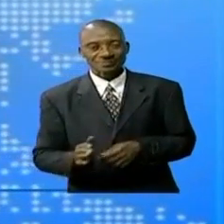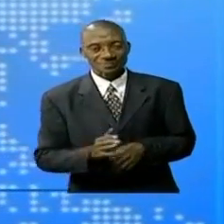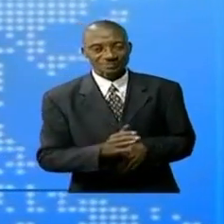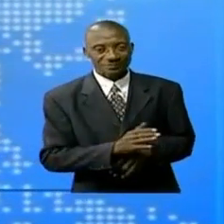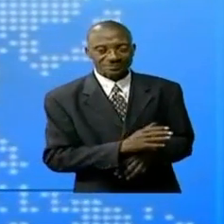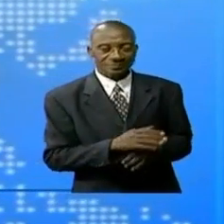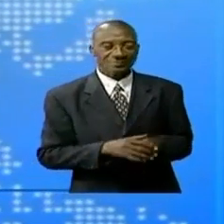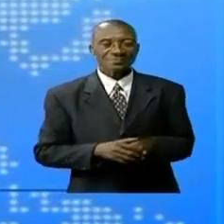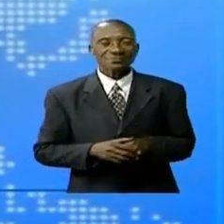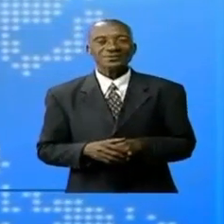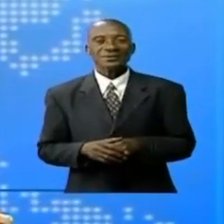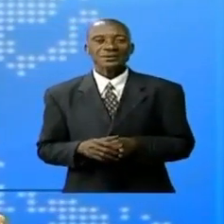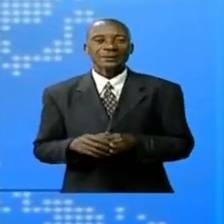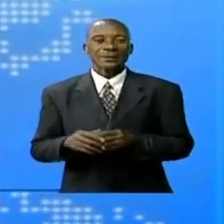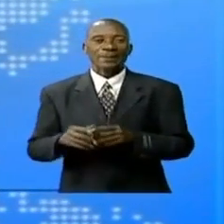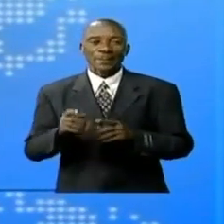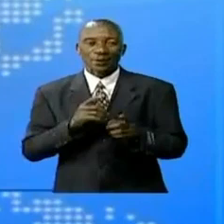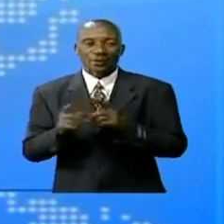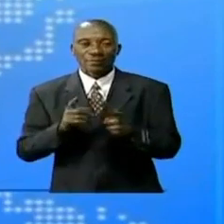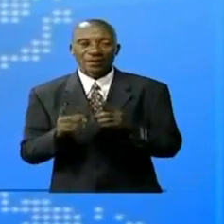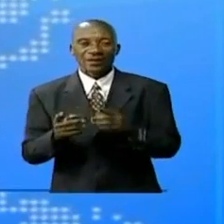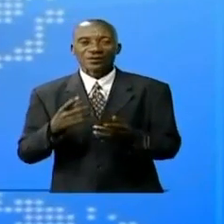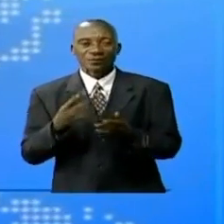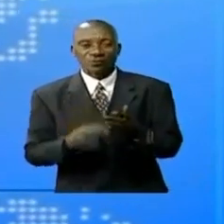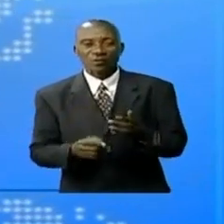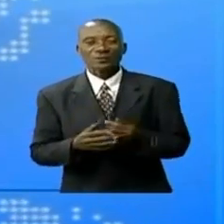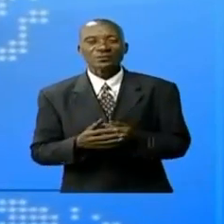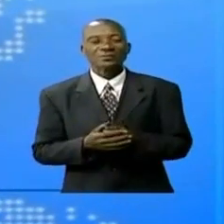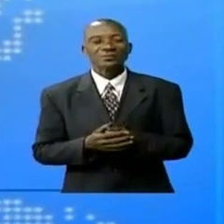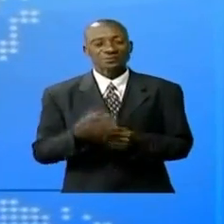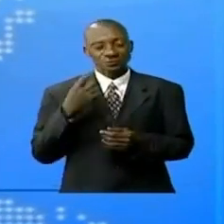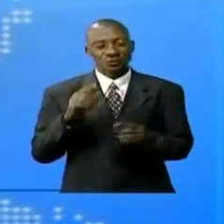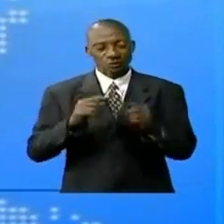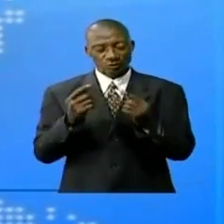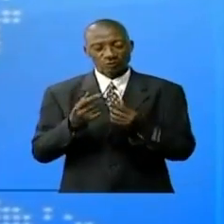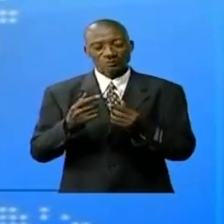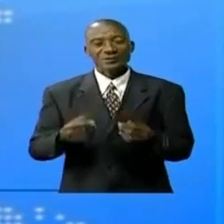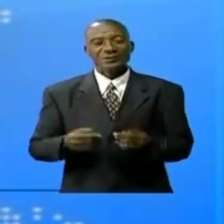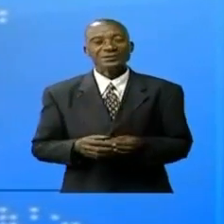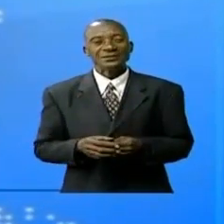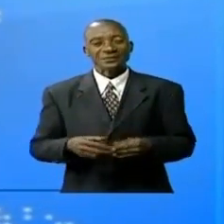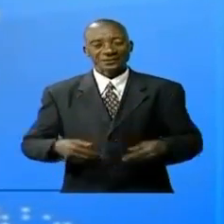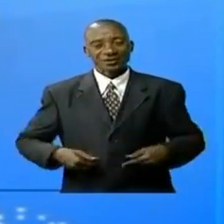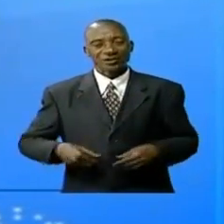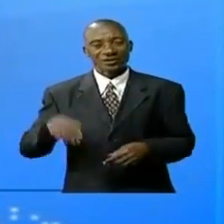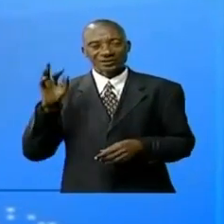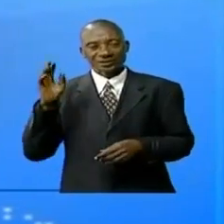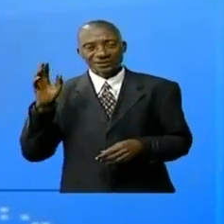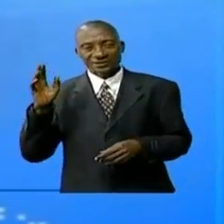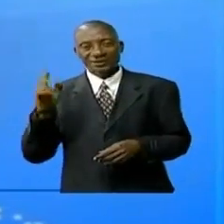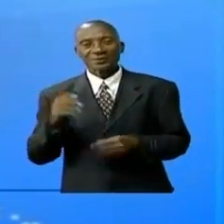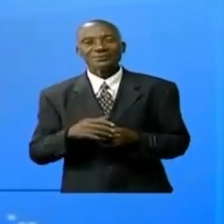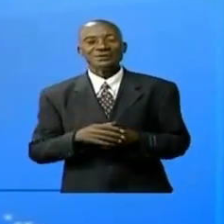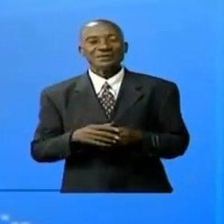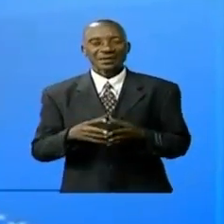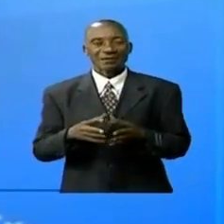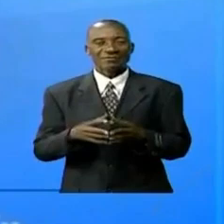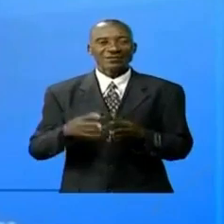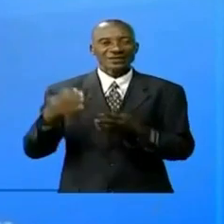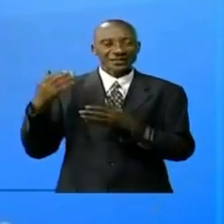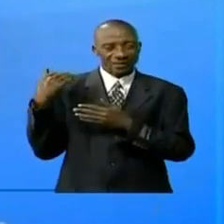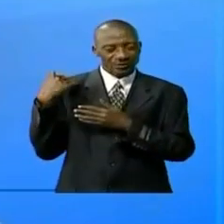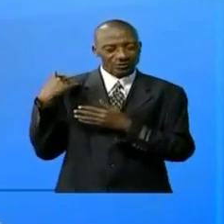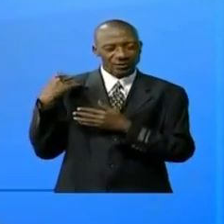de l'entrepreneuriat, une initiative du Conseil provincial de la jeunesse de Kinshasa en collaboration avec l'Union des jeunes congolais pour le